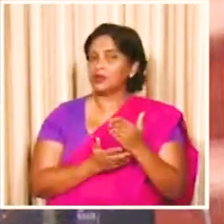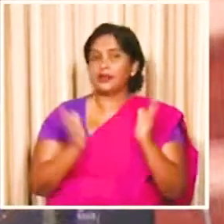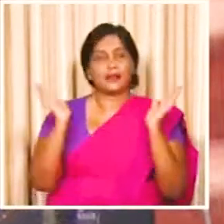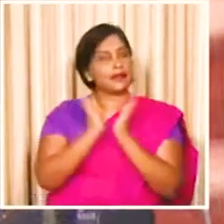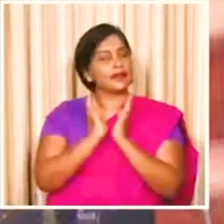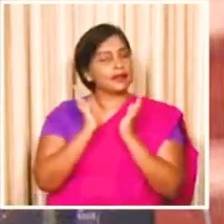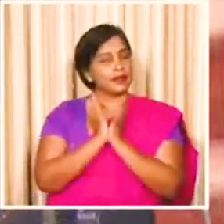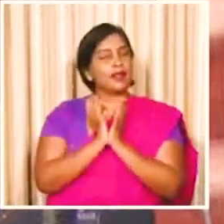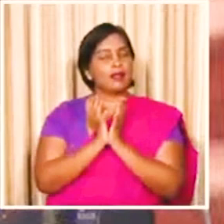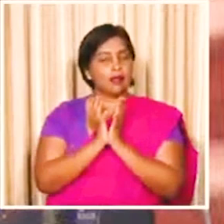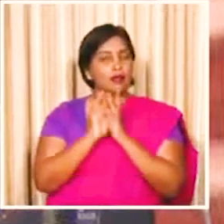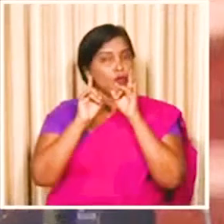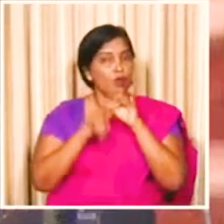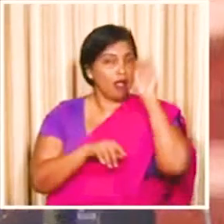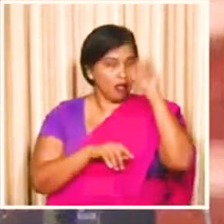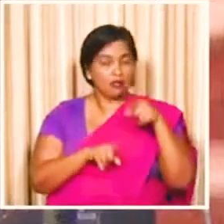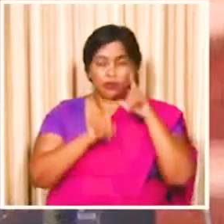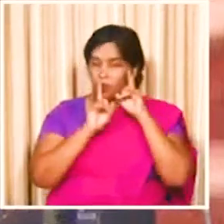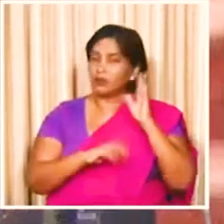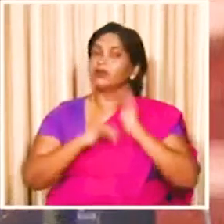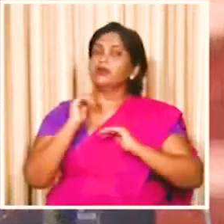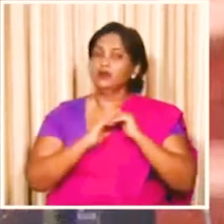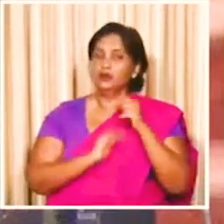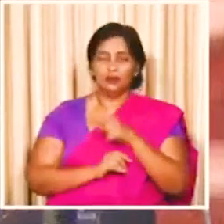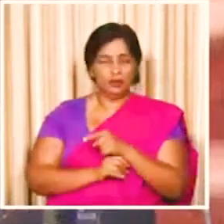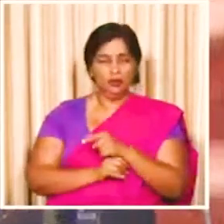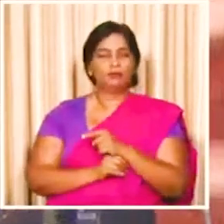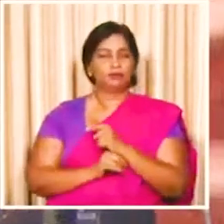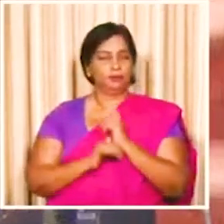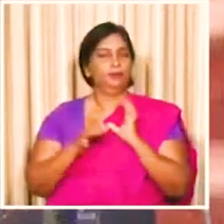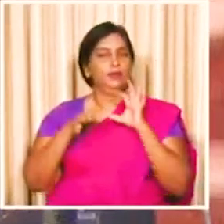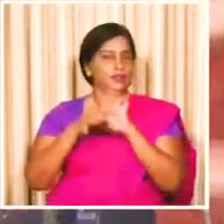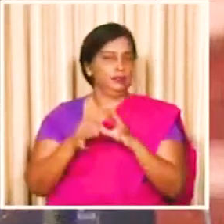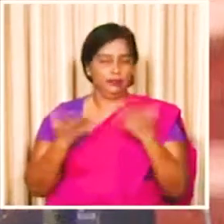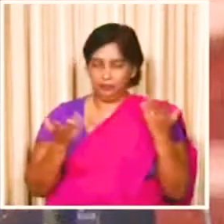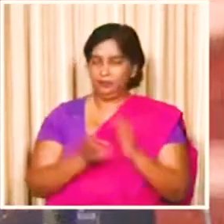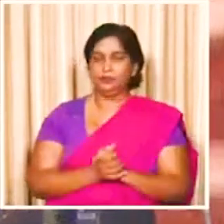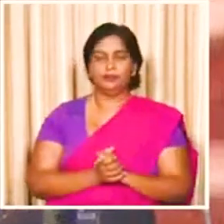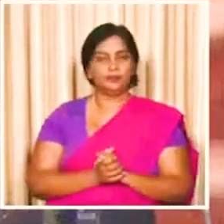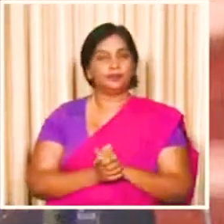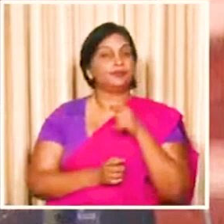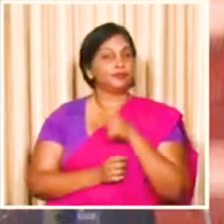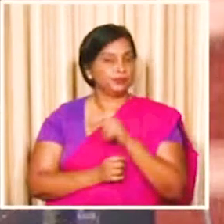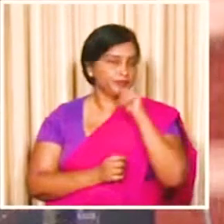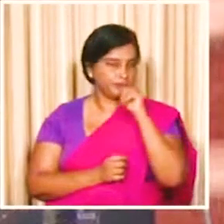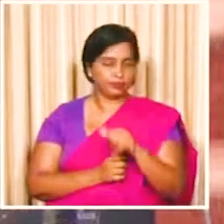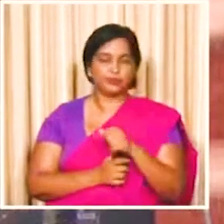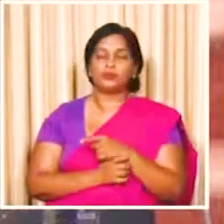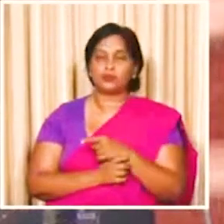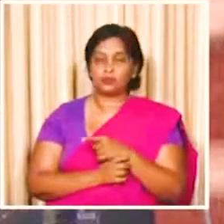அதை நிரூபிக்க வேண்டும். என்னென்றால் அந்த யானைகளை கட்டுப்பாட்டுக்குள் கொண்டு வர வேண்டும். ஆகவே சில பேர் சொல்லுகிறார்கள்